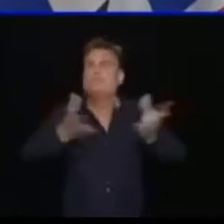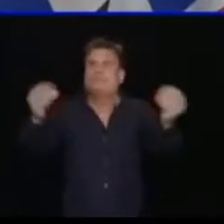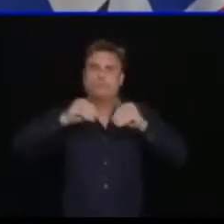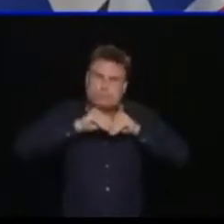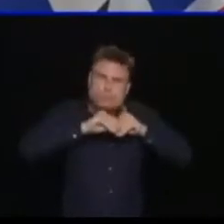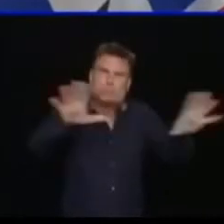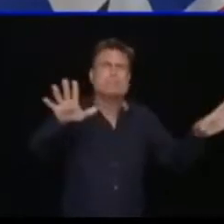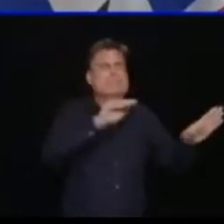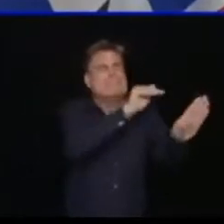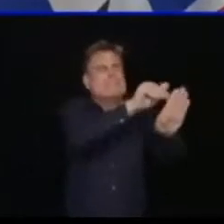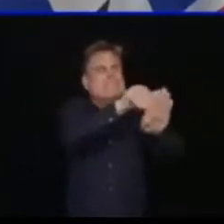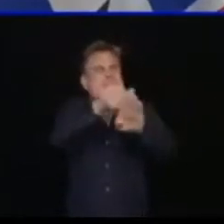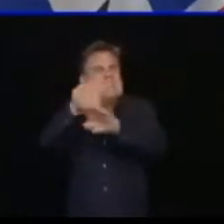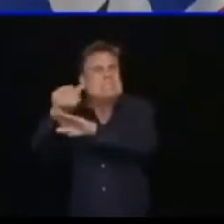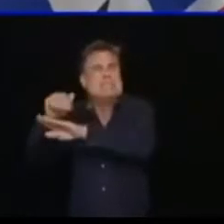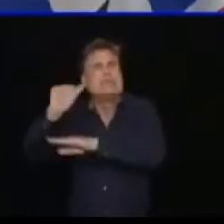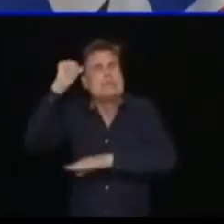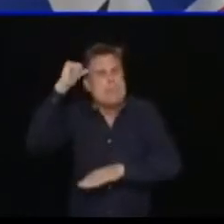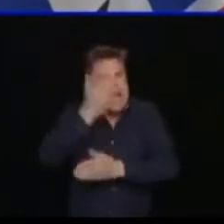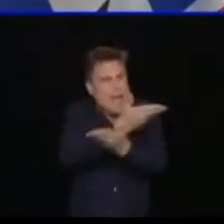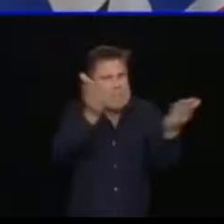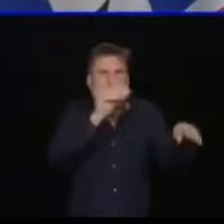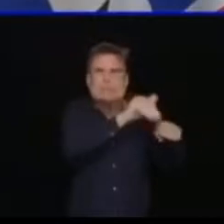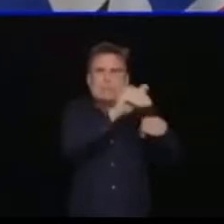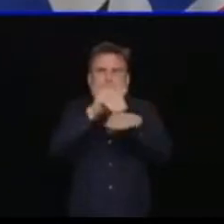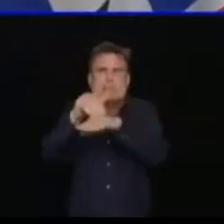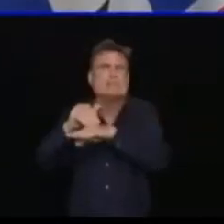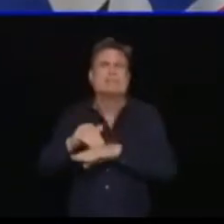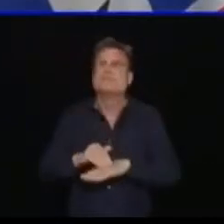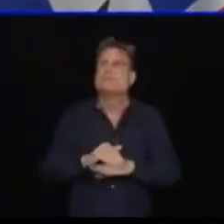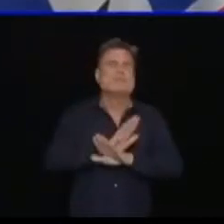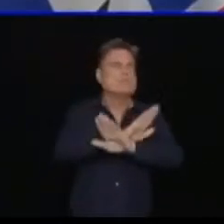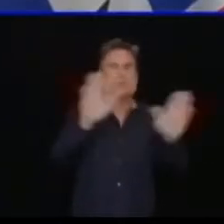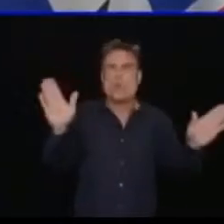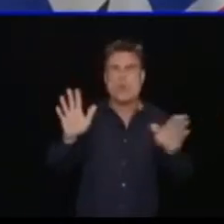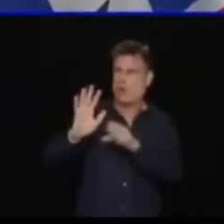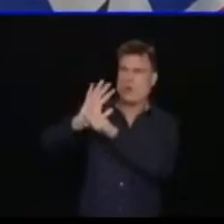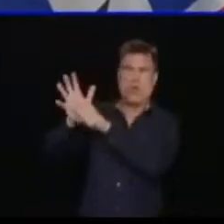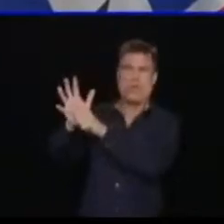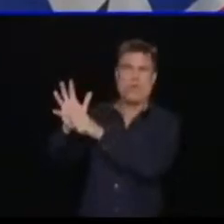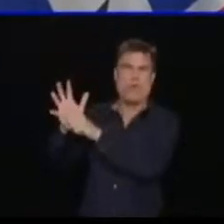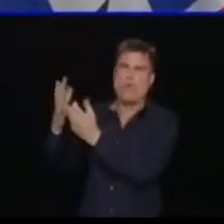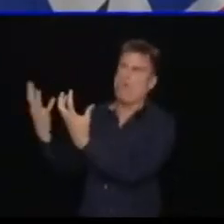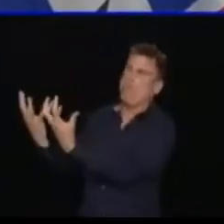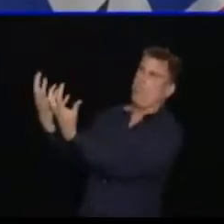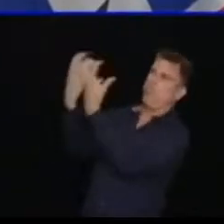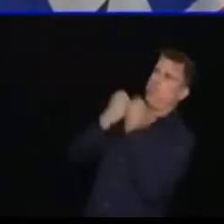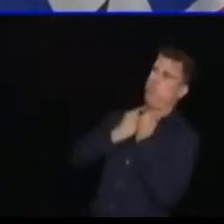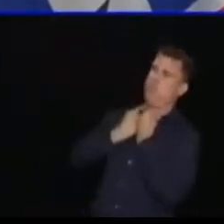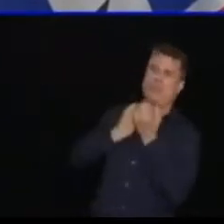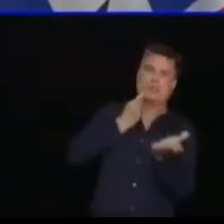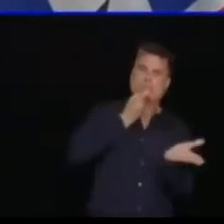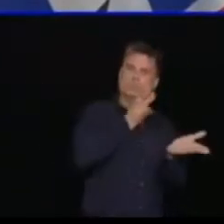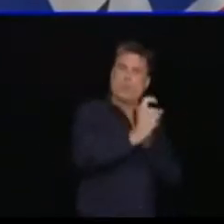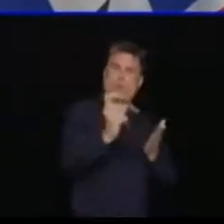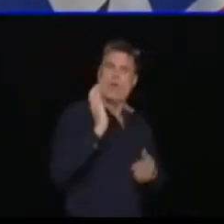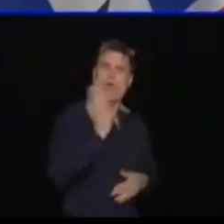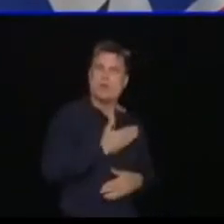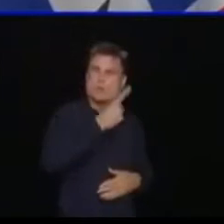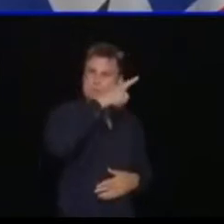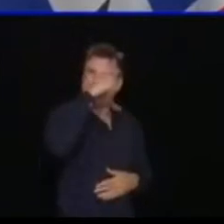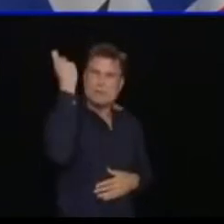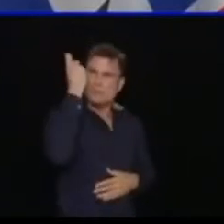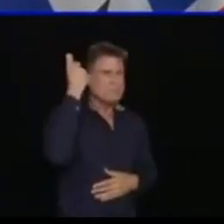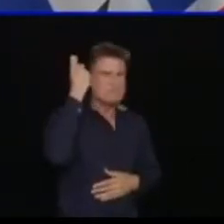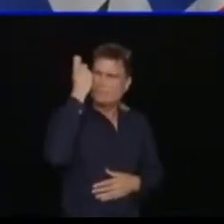spoil our summer. 不要让这个 We can 新冠 play 病毒 safe and 随着 stay 你们的这 And we 个 know 活 what we 力 have 到 to 处 do 传播 to do that. 你们能够